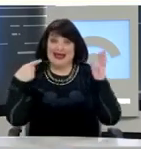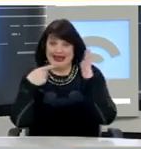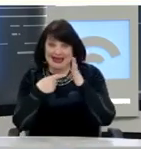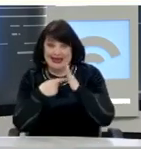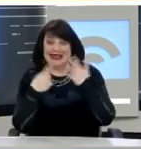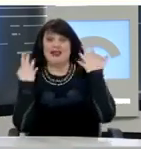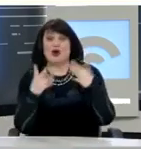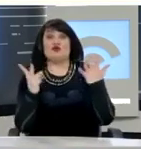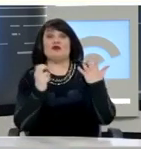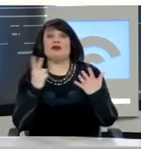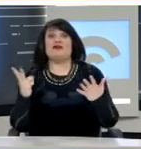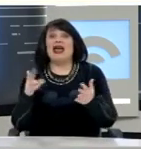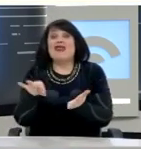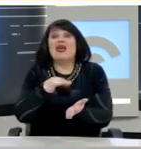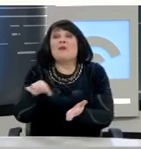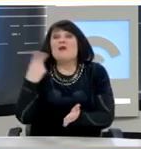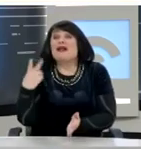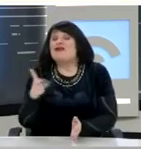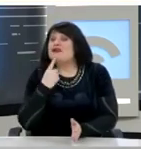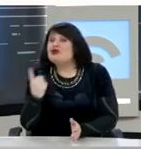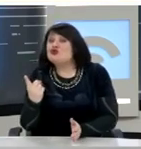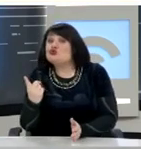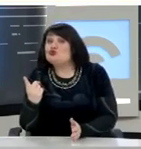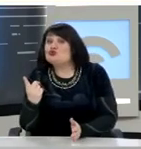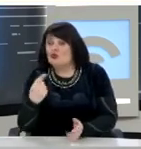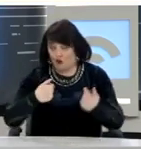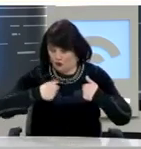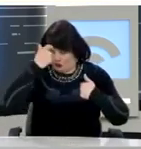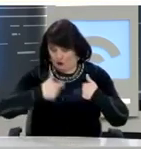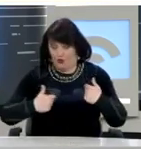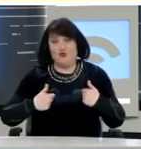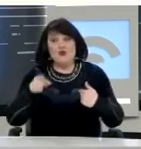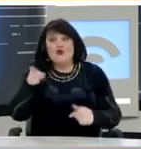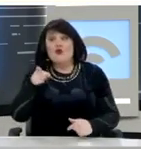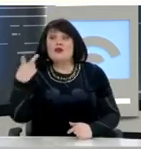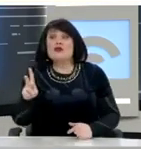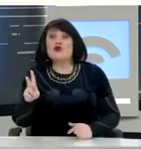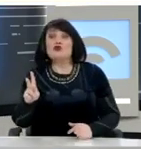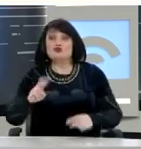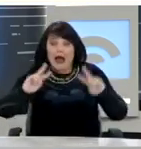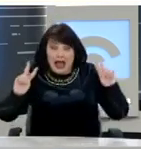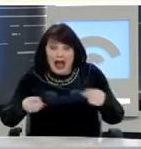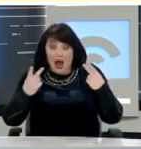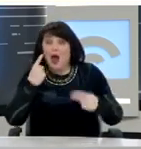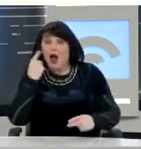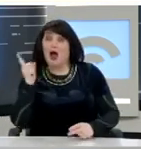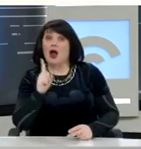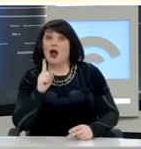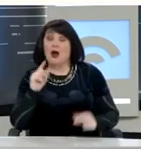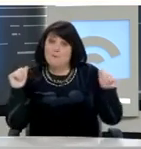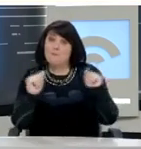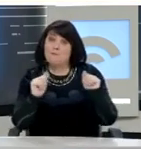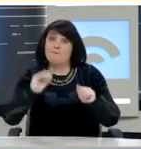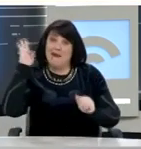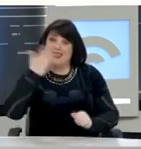ο διαπραγματευτής σας, όχι εγώ. Και λέει, τότε, ακούστε το αποκαλυπτικό, υπό την πίεση της